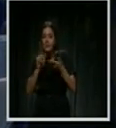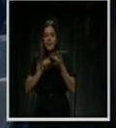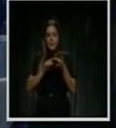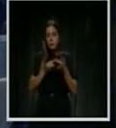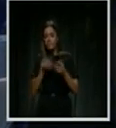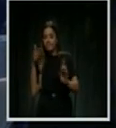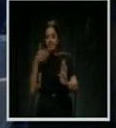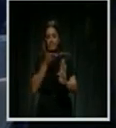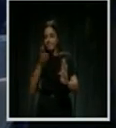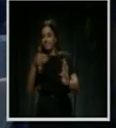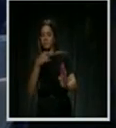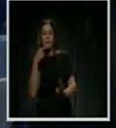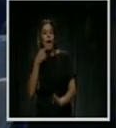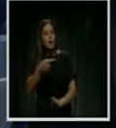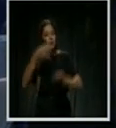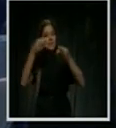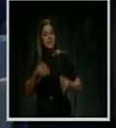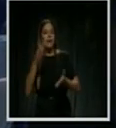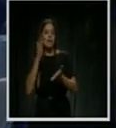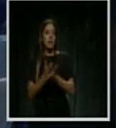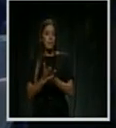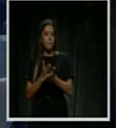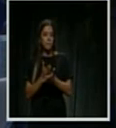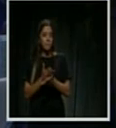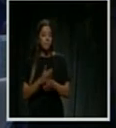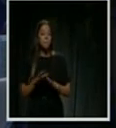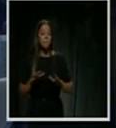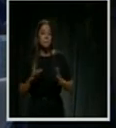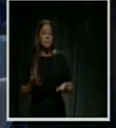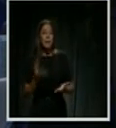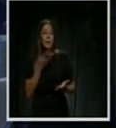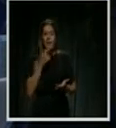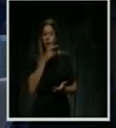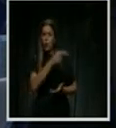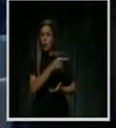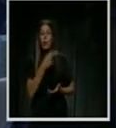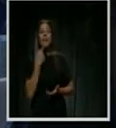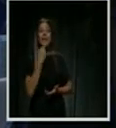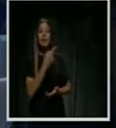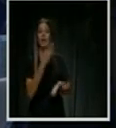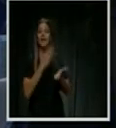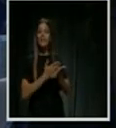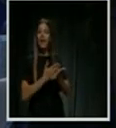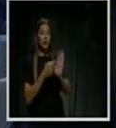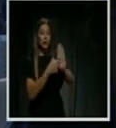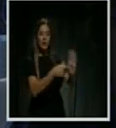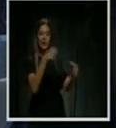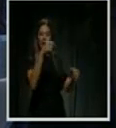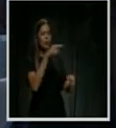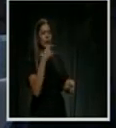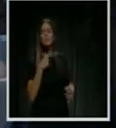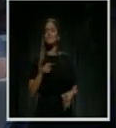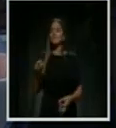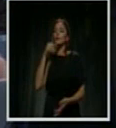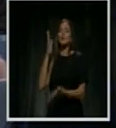dak illi kellhom jgħidu. Għalhekk imbagħad meta jisma' l-verità dokumentata jgħidlek bżonn informazzjoni